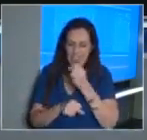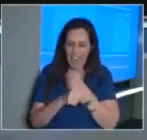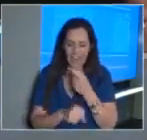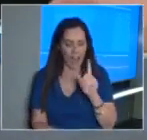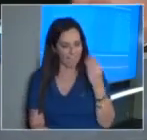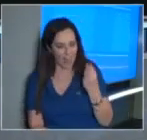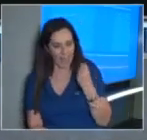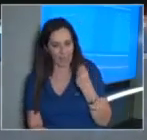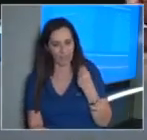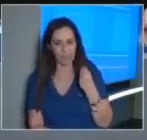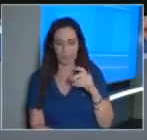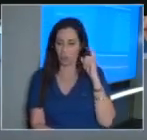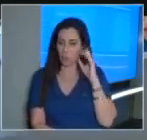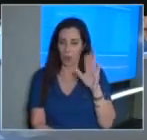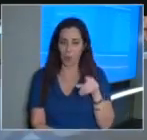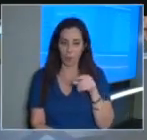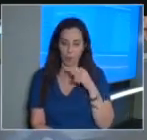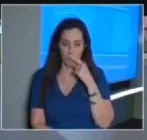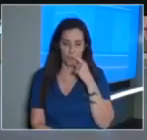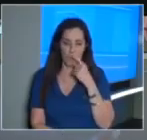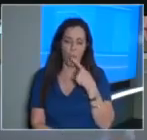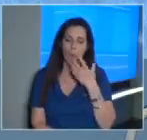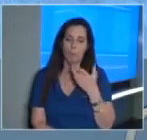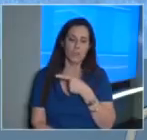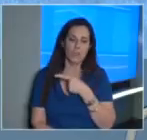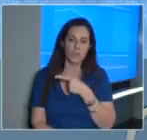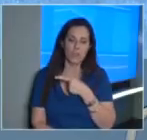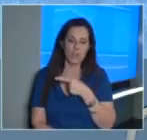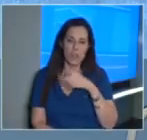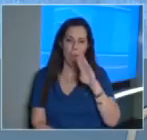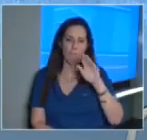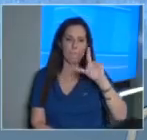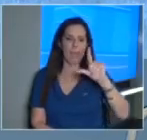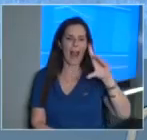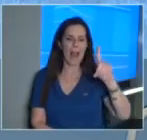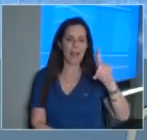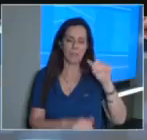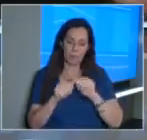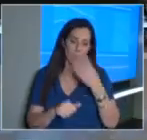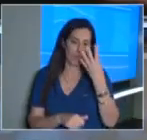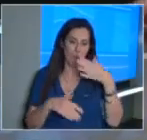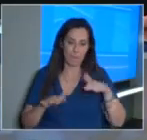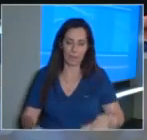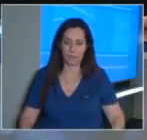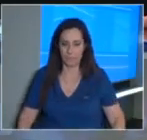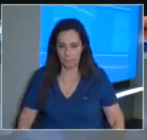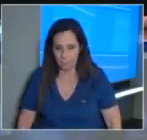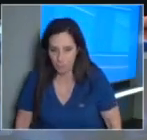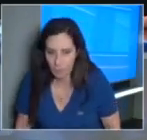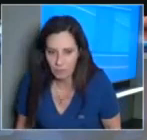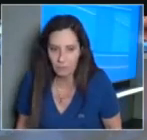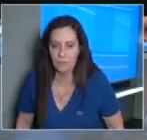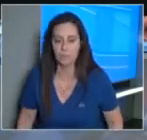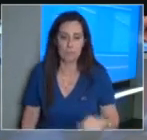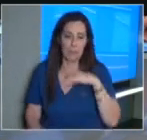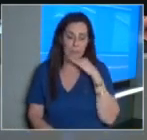אבל הנה, הרגע כבר שמענו את מנסור עבאס אומר שהם כנראה יתמכו. הם ארבעה מנדטים. הם ארבעה מנדטים. זה מספיק. זה לא